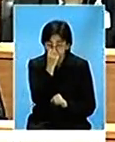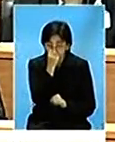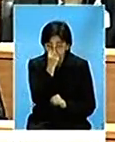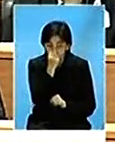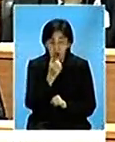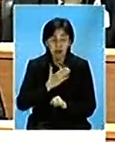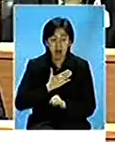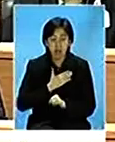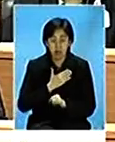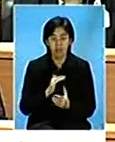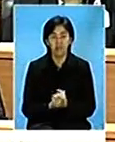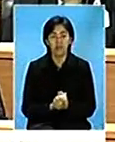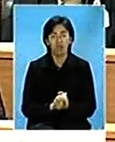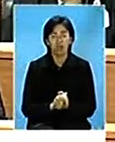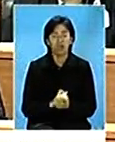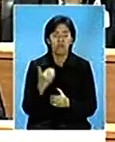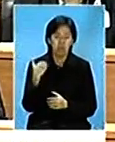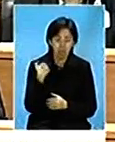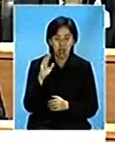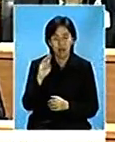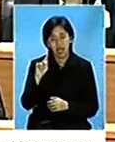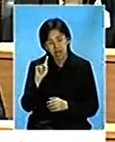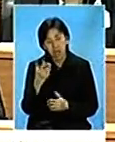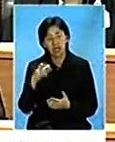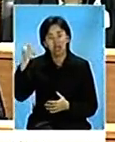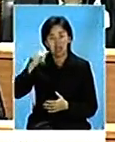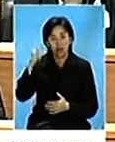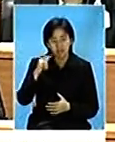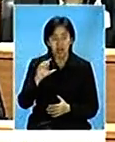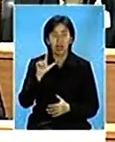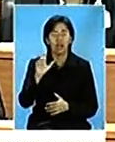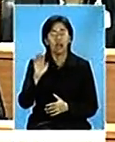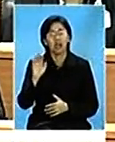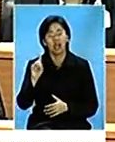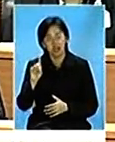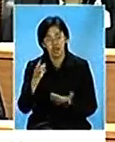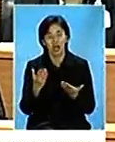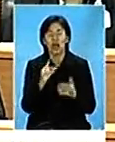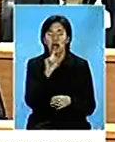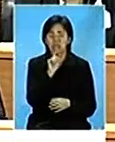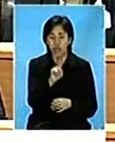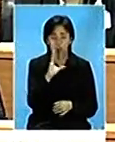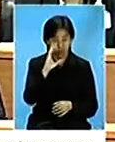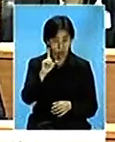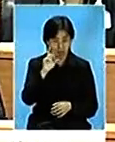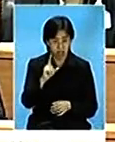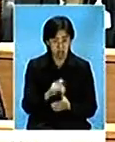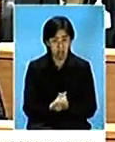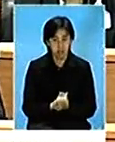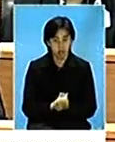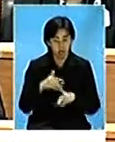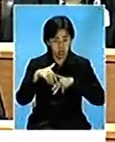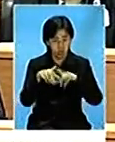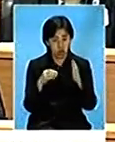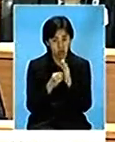มนะเขตแถวคลองสามวามินบุรีบางเขนหนองจอกดอนเมืองลาดกระบังอะไรแถวนี้ครับถามท่านรัฐมนตรีครับว่าพรุ่งนี้ให้ความมั่นใจกับพี่น้